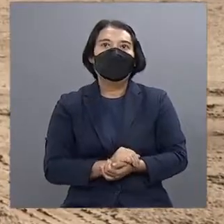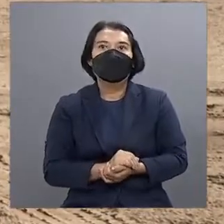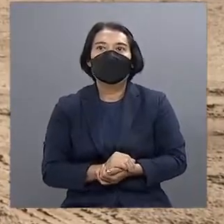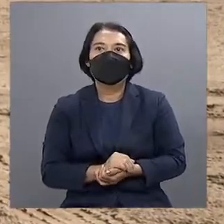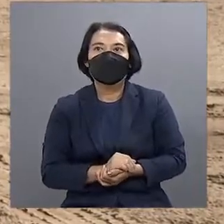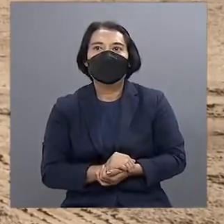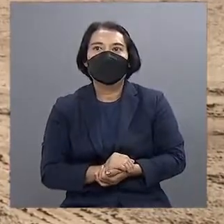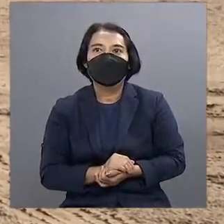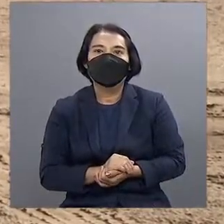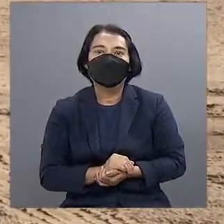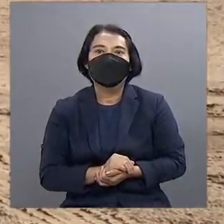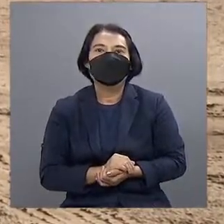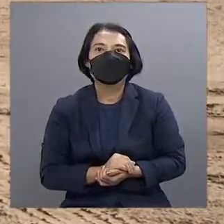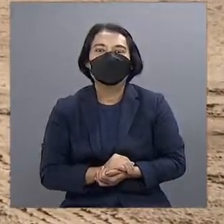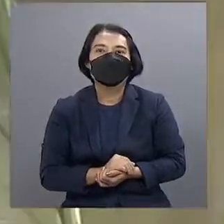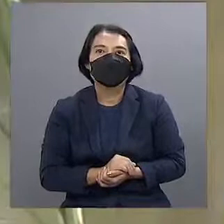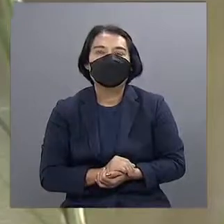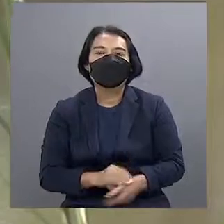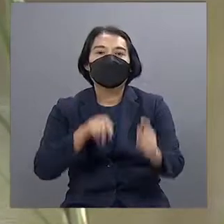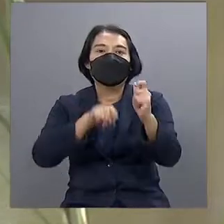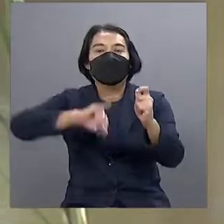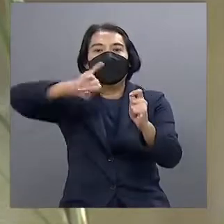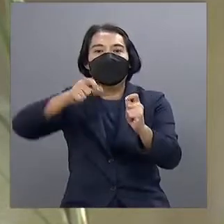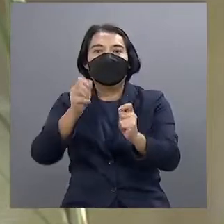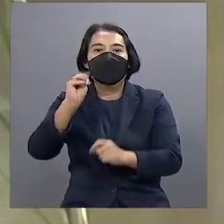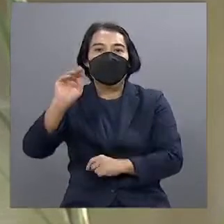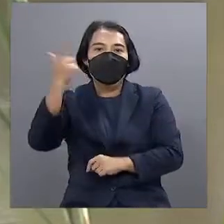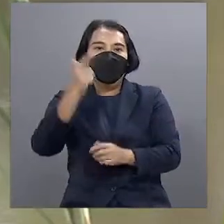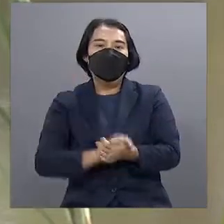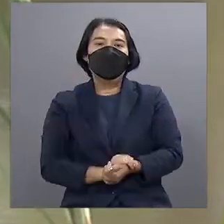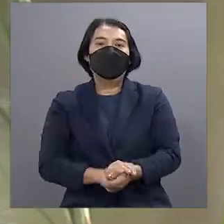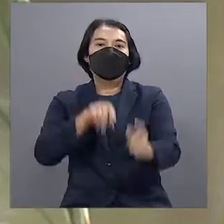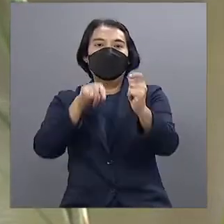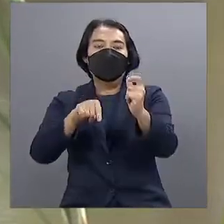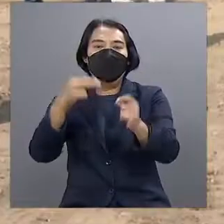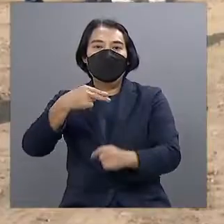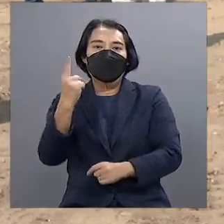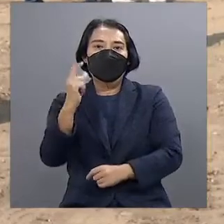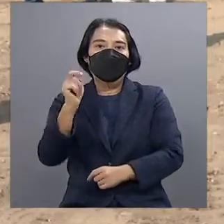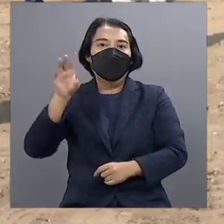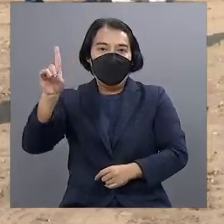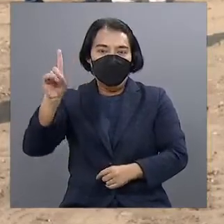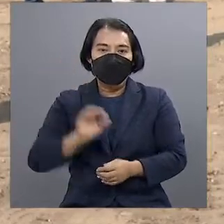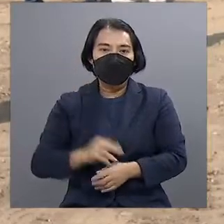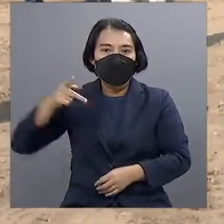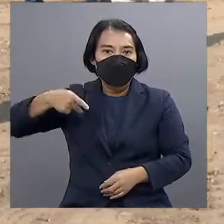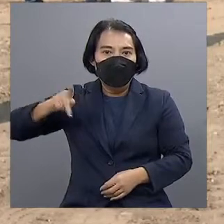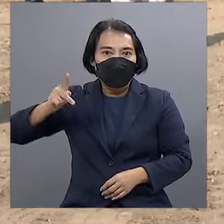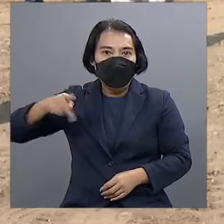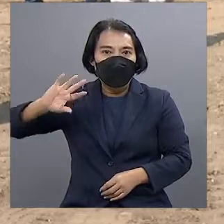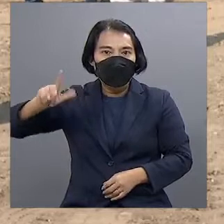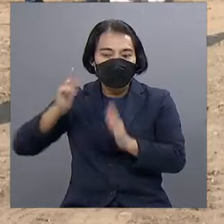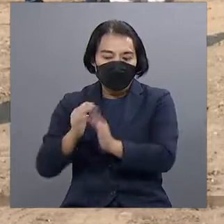เนื้อหาทรายในพื้นที่อำเภอจอมทองและอำเภอฮอดจังหวัดเชียงใหม่เป็นเป้าหมายที่เจ้าหน้าที่ป.ป.ชร่วมกับหน่วยงานที่เกี่ยวข้อง